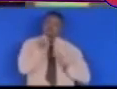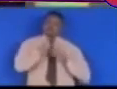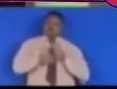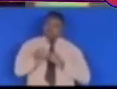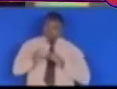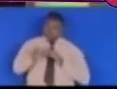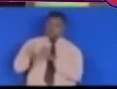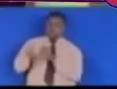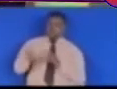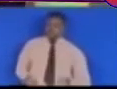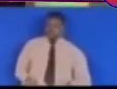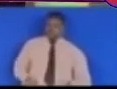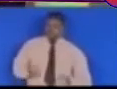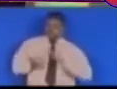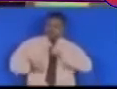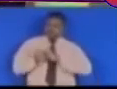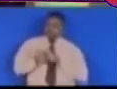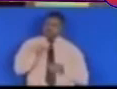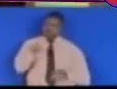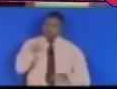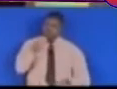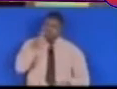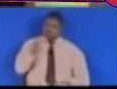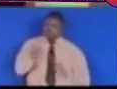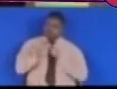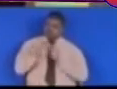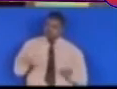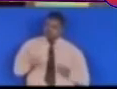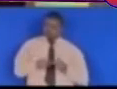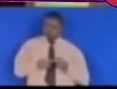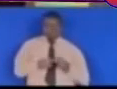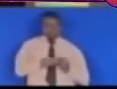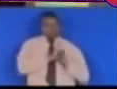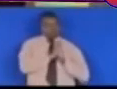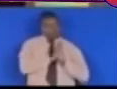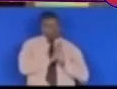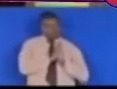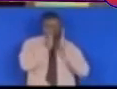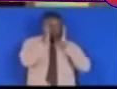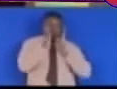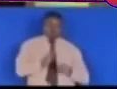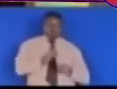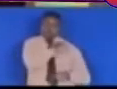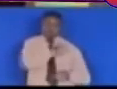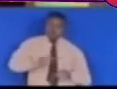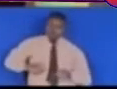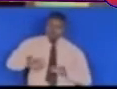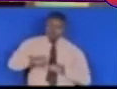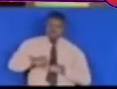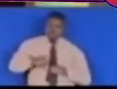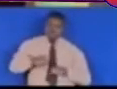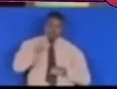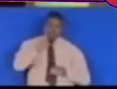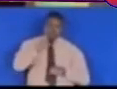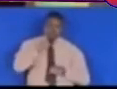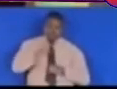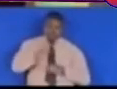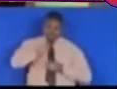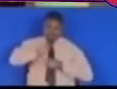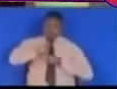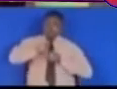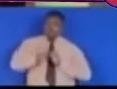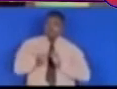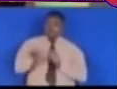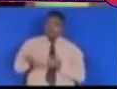darasani. Kwa hiyo Mheshimiwa Spika, tatizo hili tumeliona, na tunamshukuru sana Mheshimiwa Rais Samia Suluhu Hassan kutupa kibali